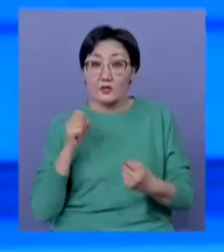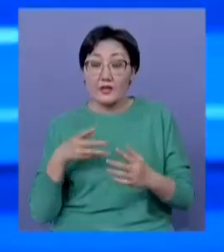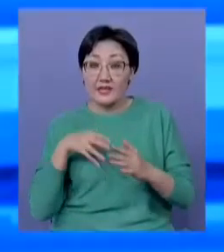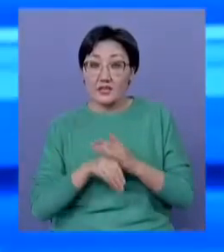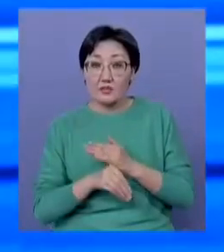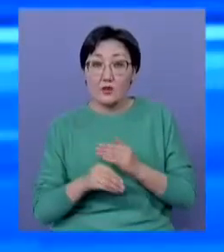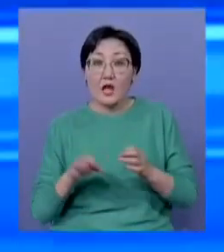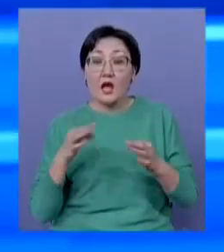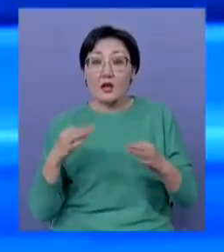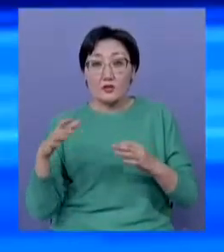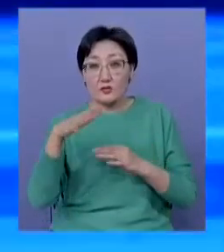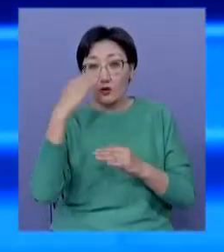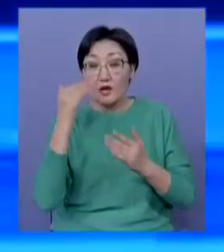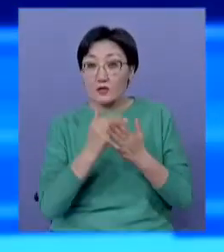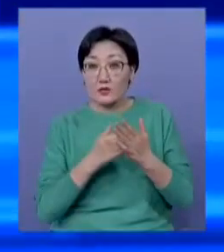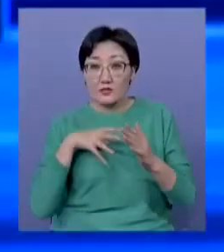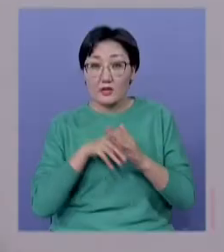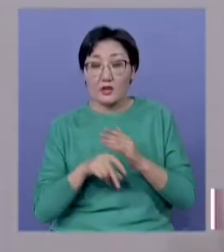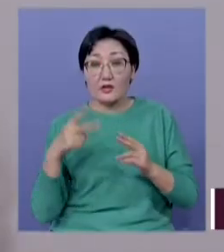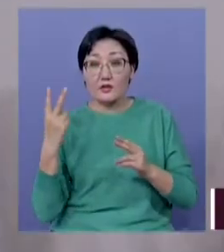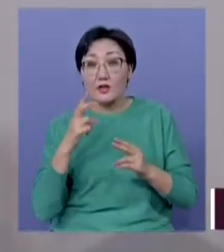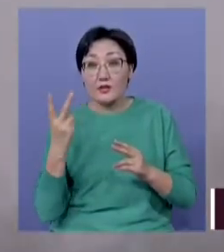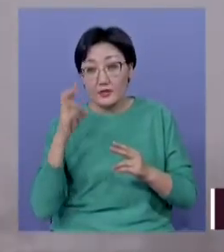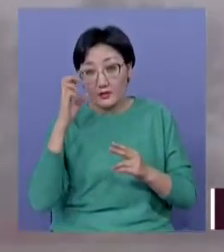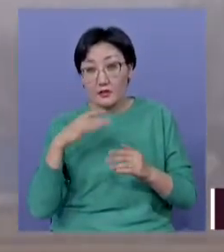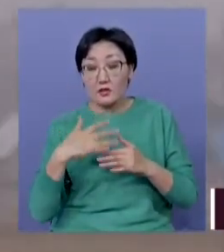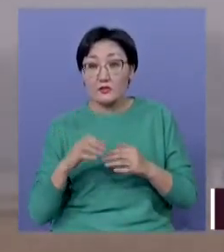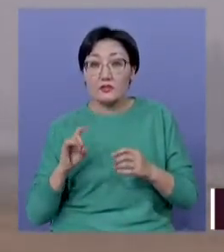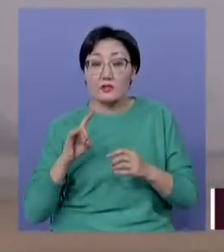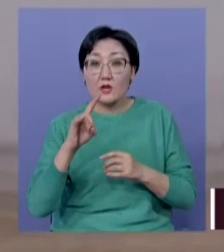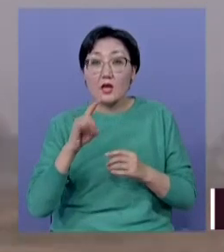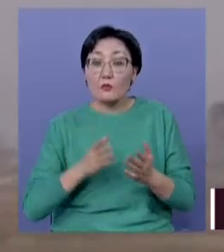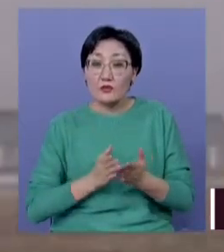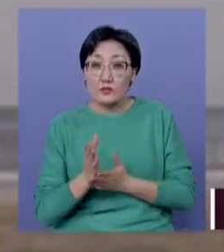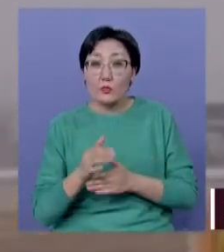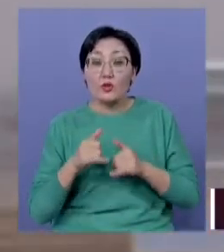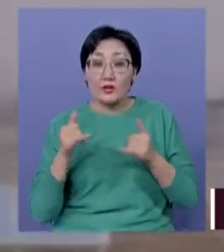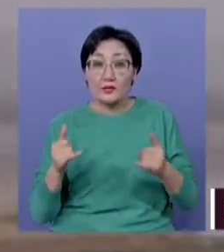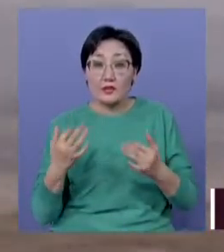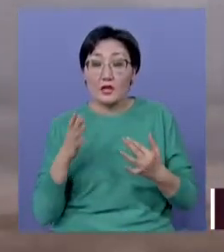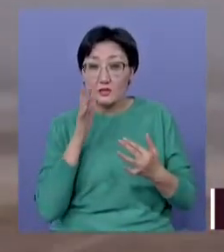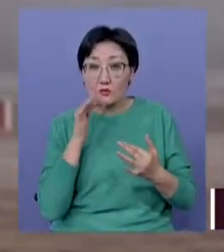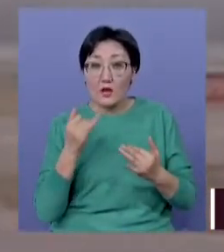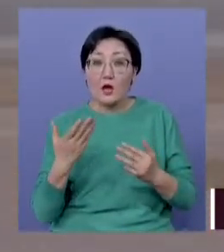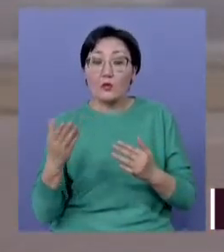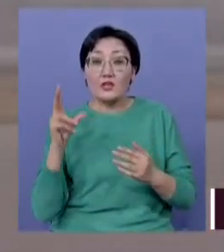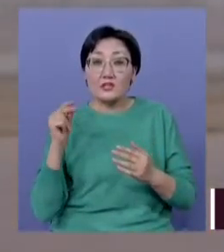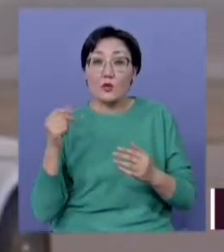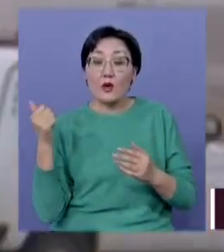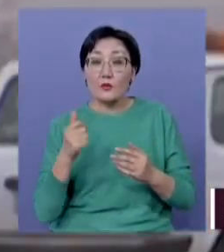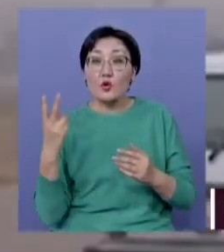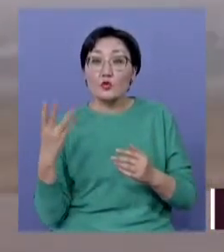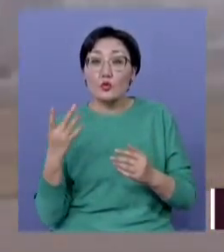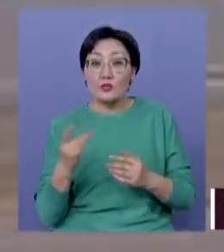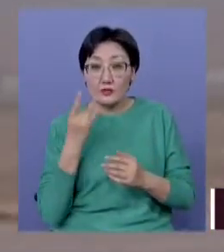енгізілген ашық аспан режимі аясында екі ел арасында қатынайтын рейстер ұлғаяды. Қазіргі уақытта олардың саны аптасына 4